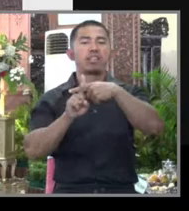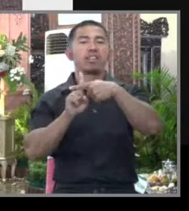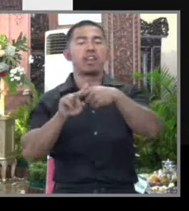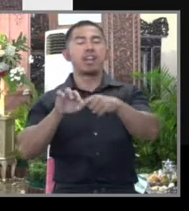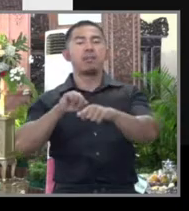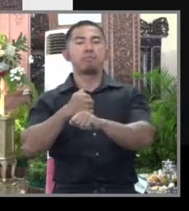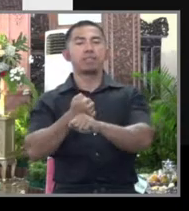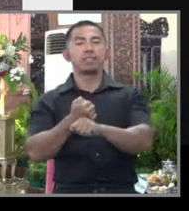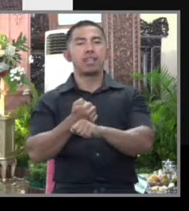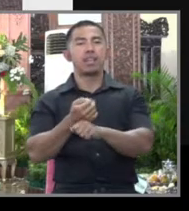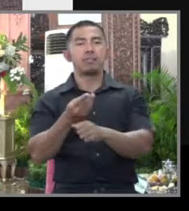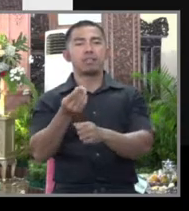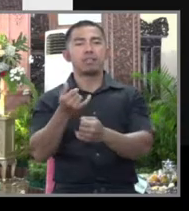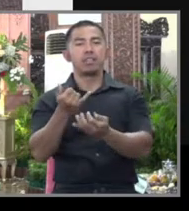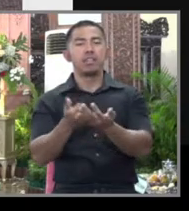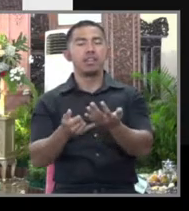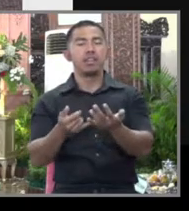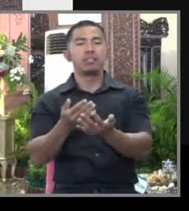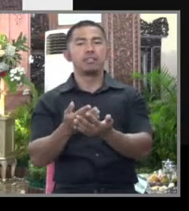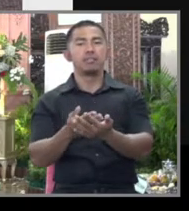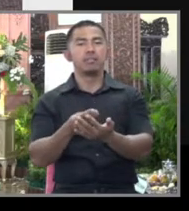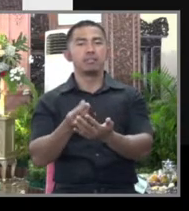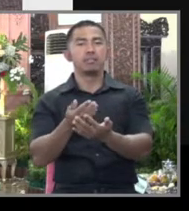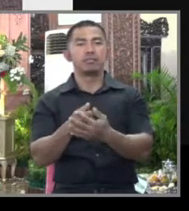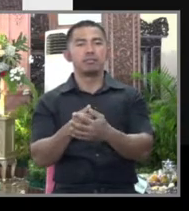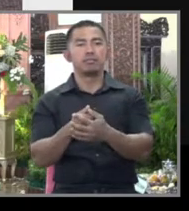yang dibiayai oleh DBHJT.